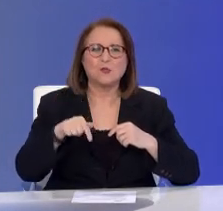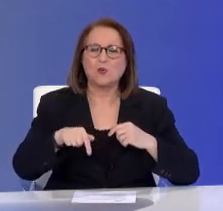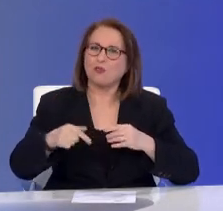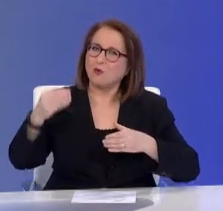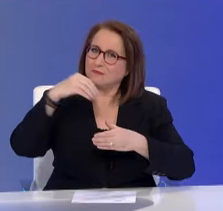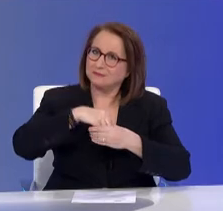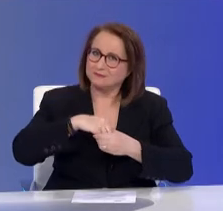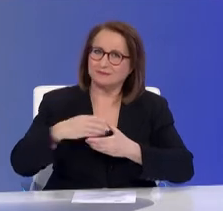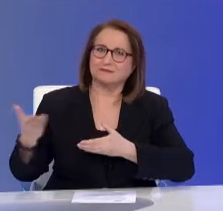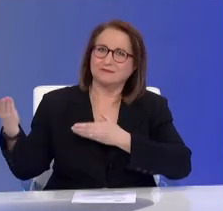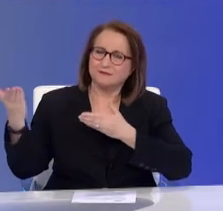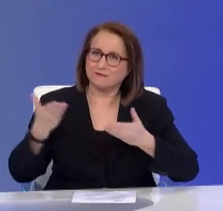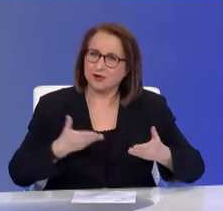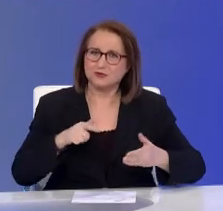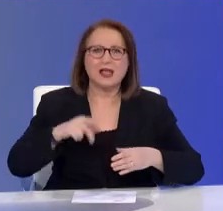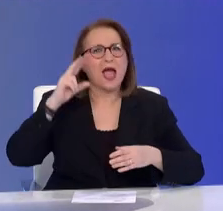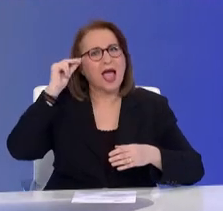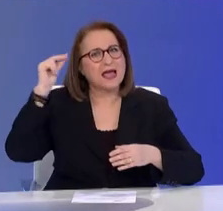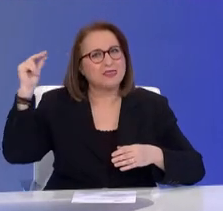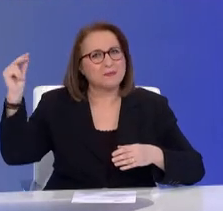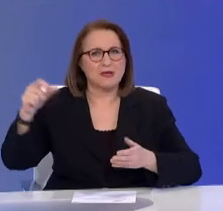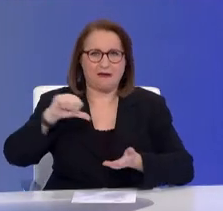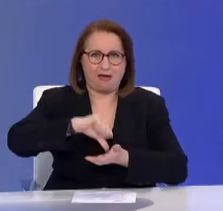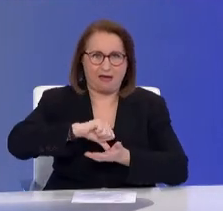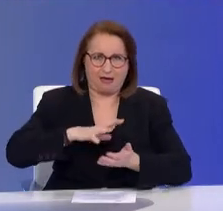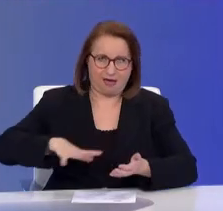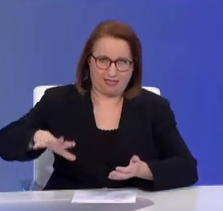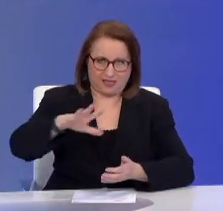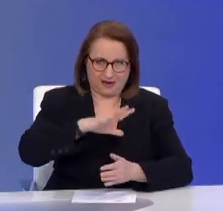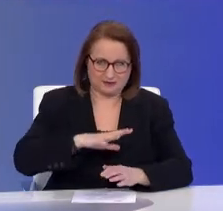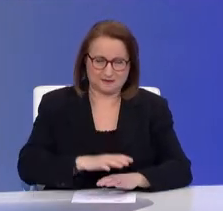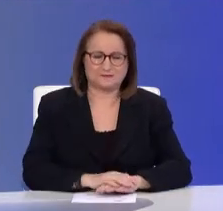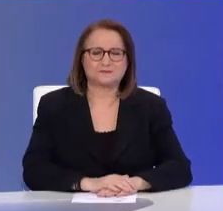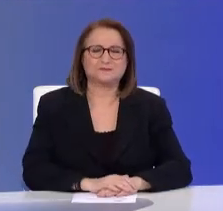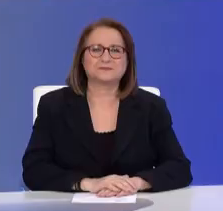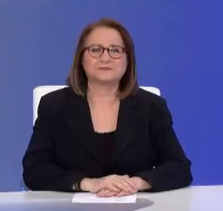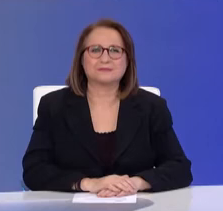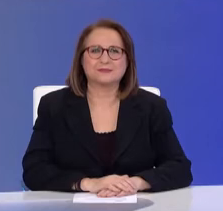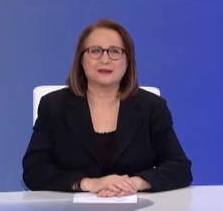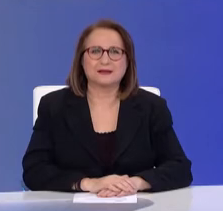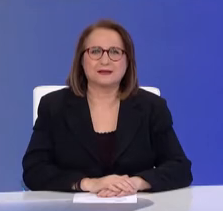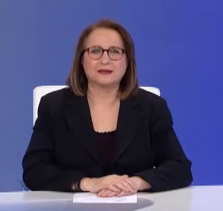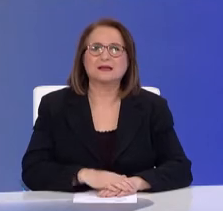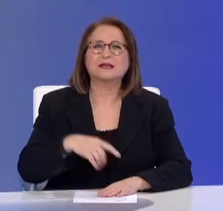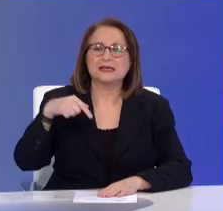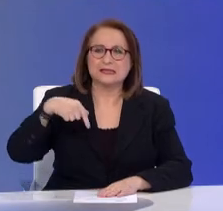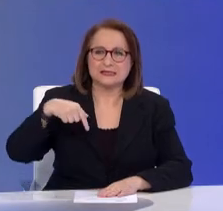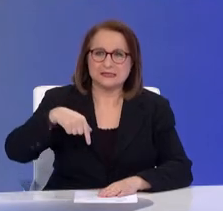φιλοξενεί την Ακαδημία. Today's special festive session